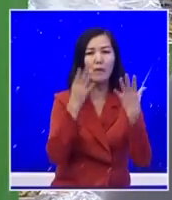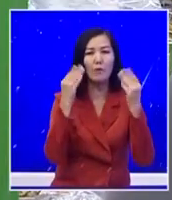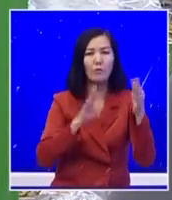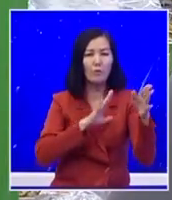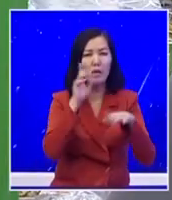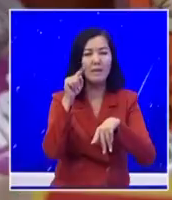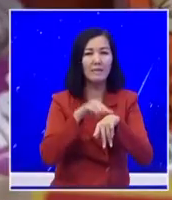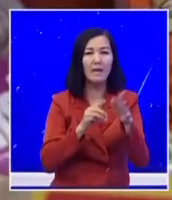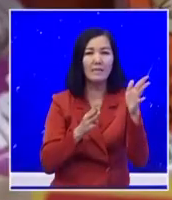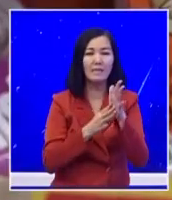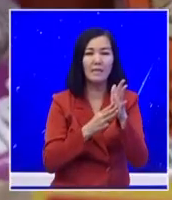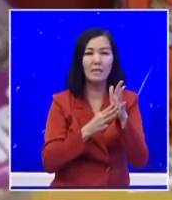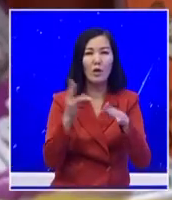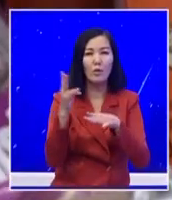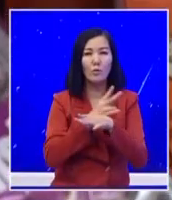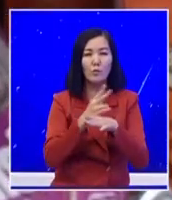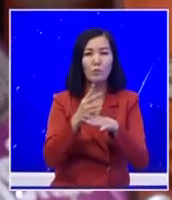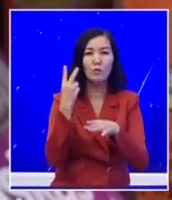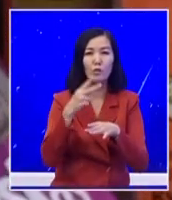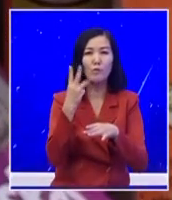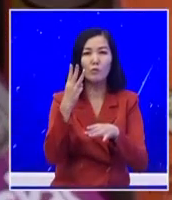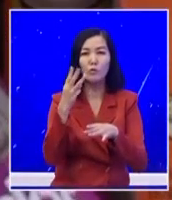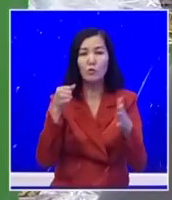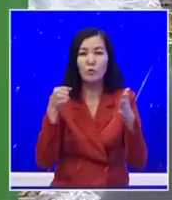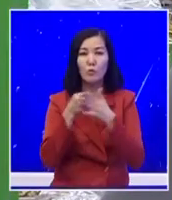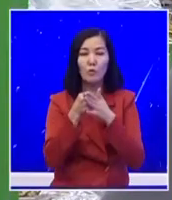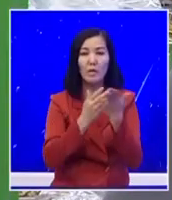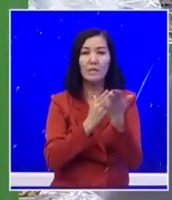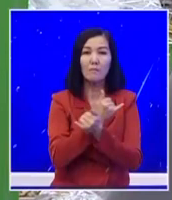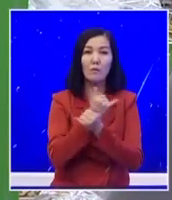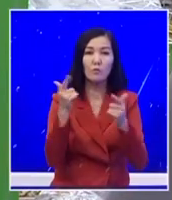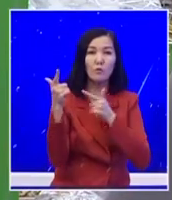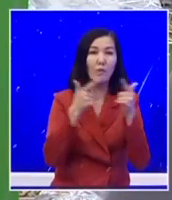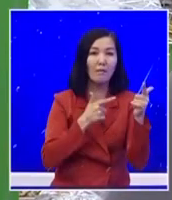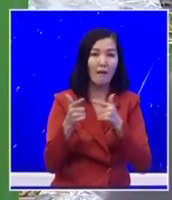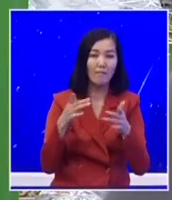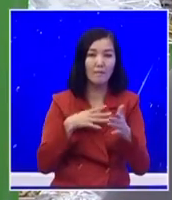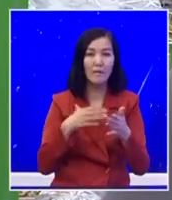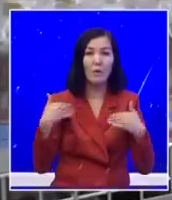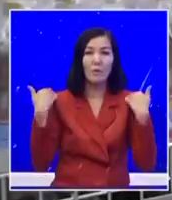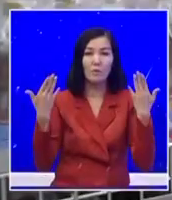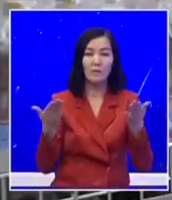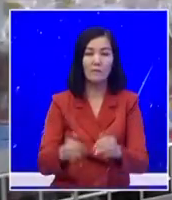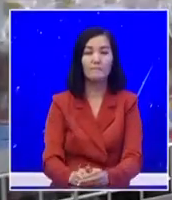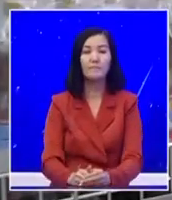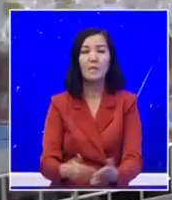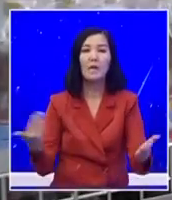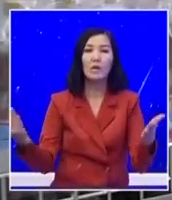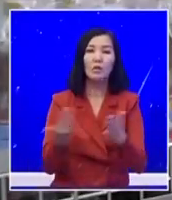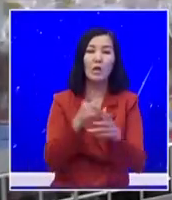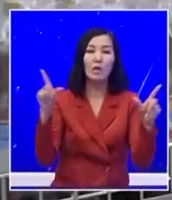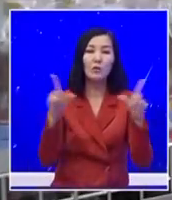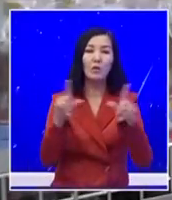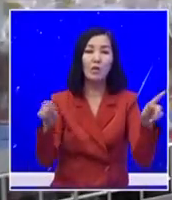сағат 8:00-ден түнгі сағат 23:00-ге дейін сіздерге қызмет көрсетуге даярымыз. Қош келдіңіздер. Жаңа дүкеннің